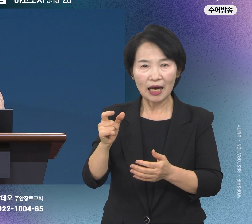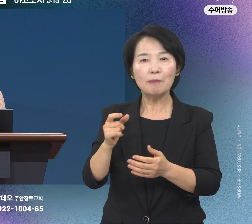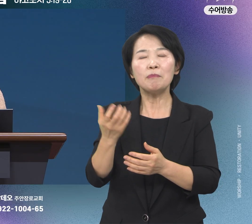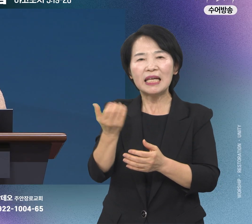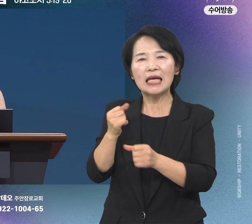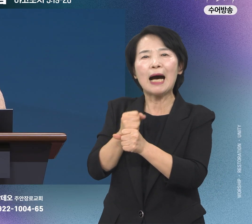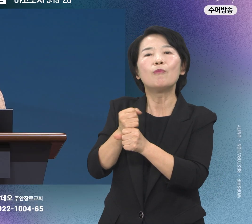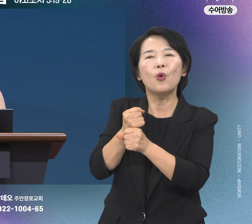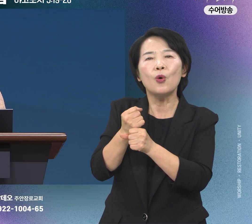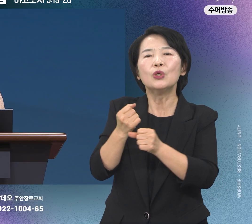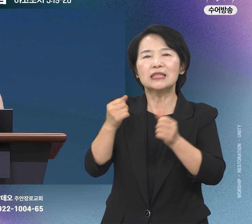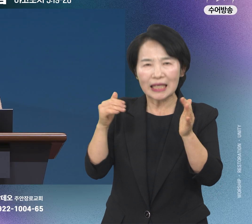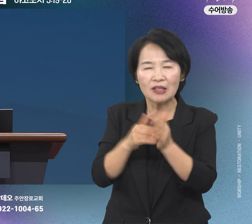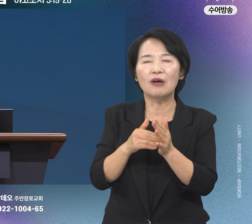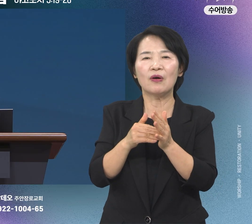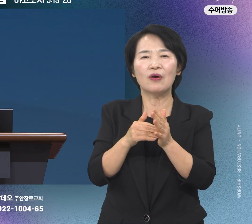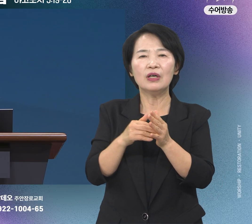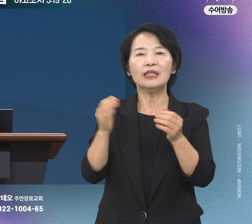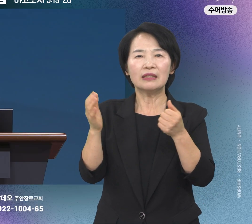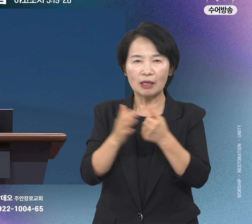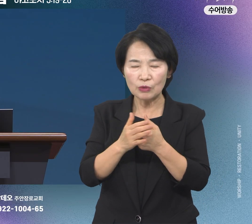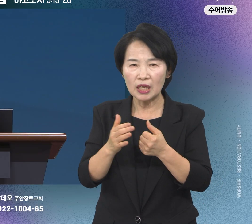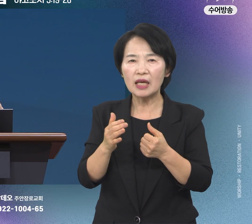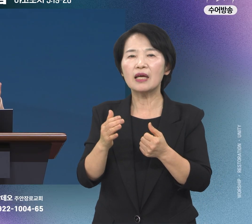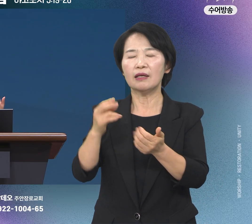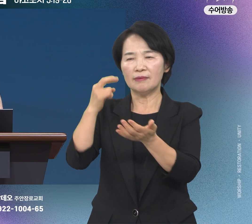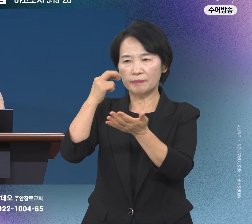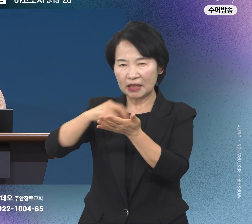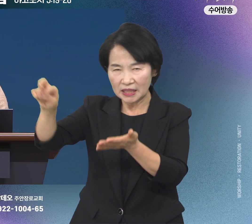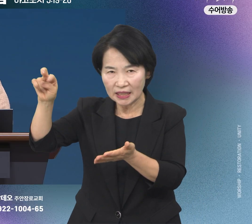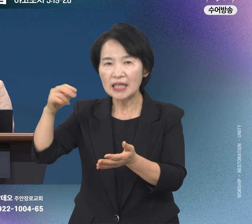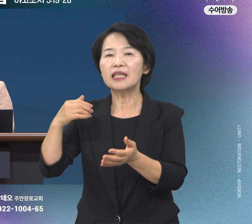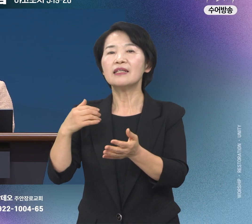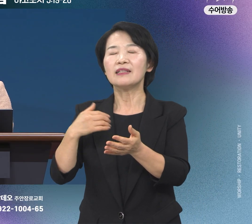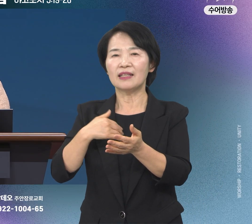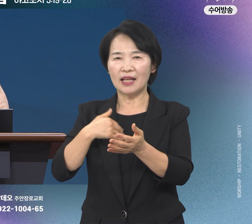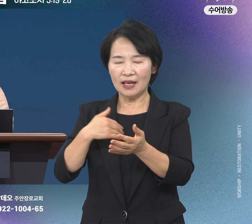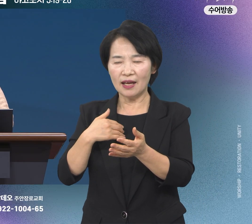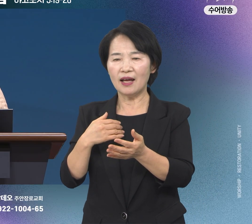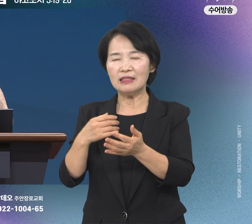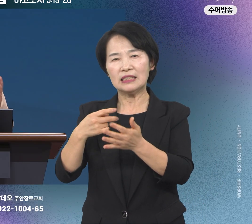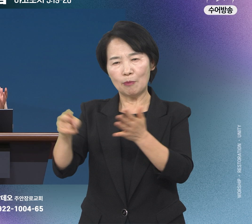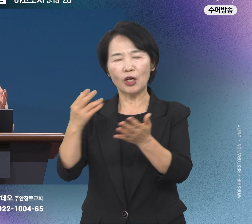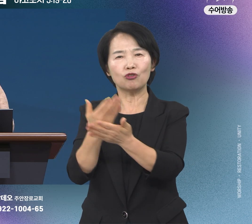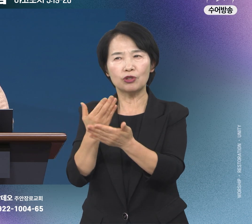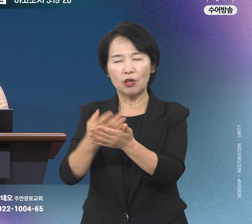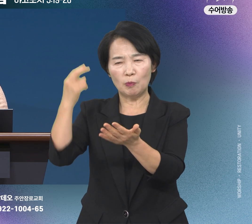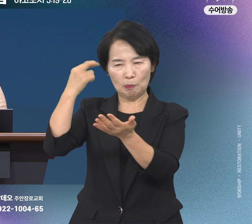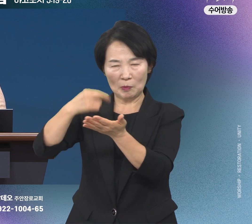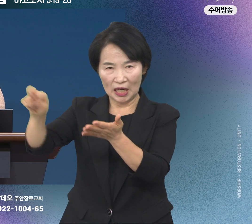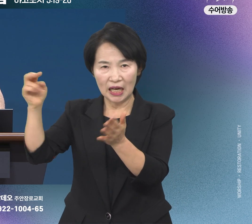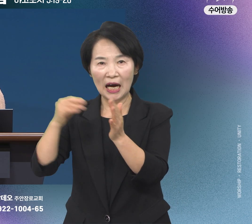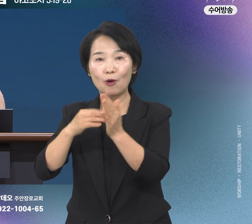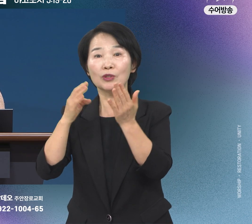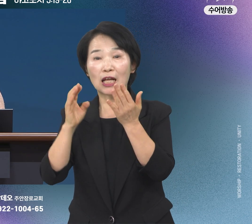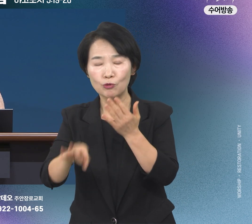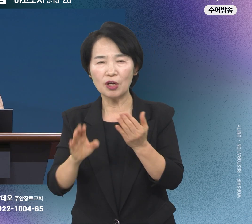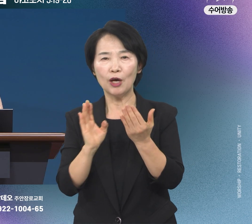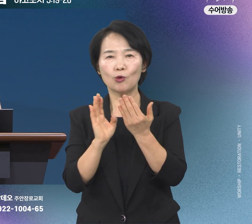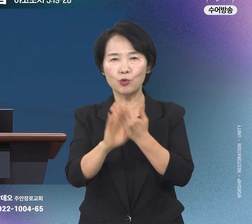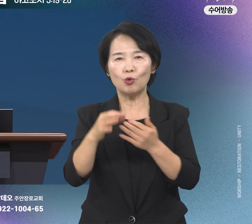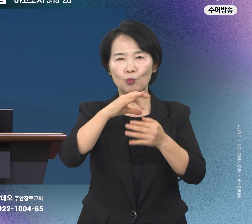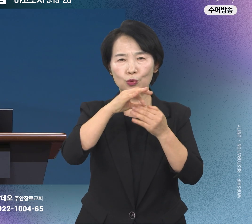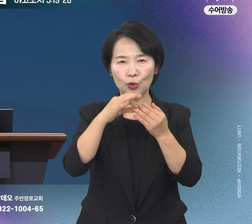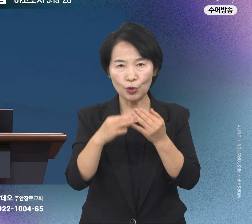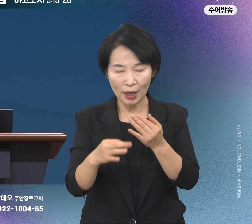측에 나를 신천지로부터 제명시켜 주세요 라는 암호를 전달했습니다. 그래서 이 후속 프로그램은 어떻게 기록되어